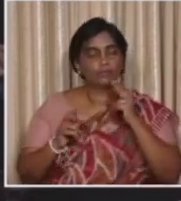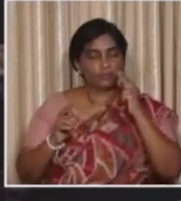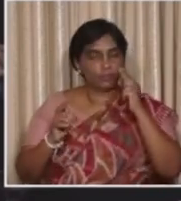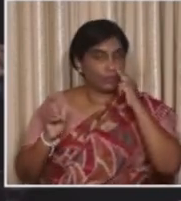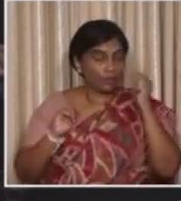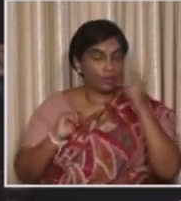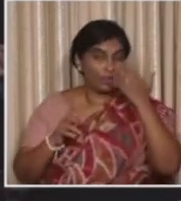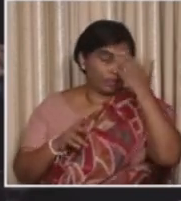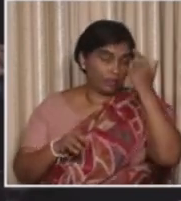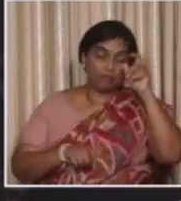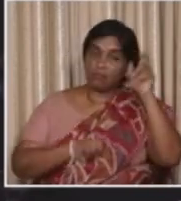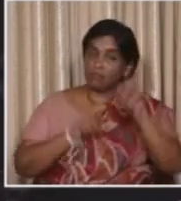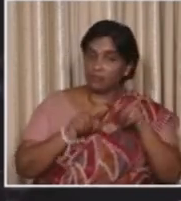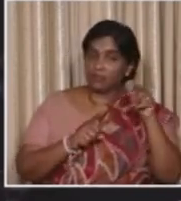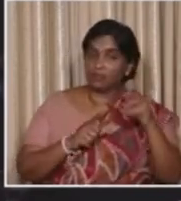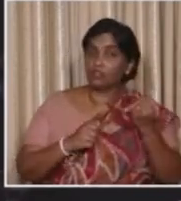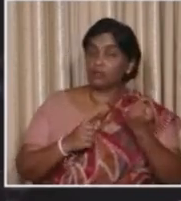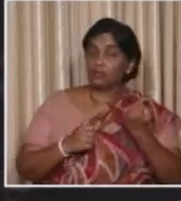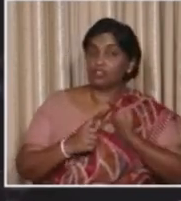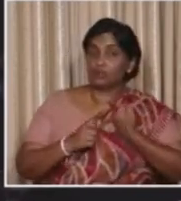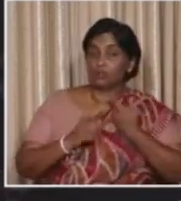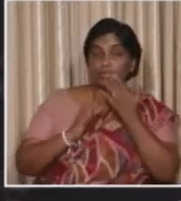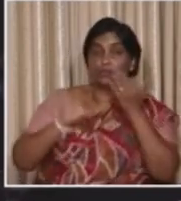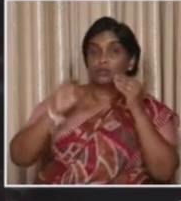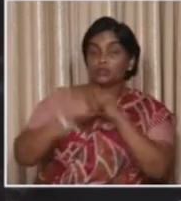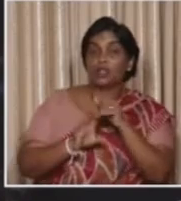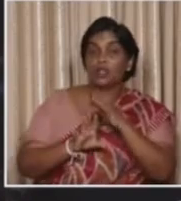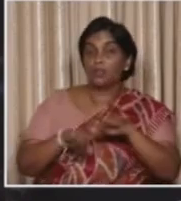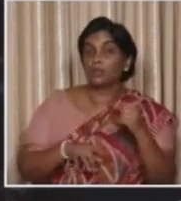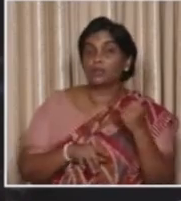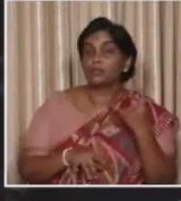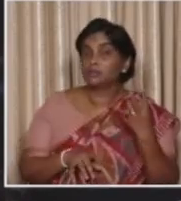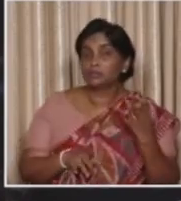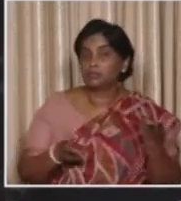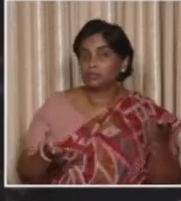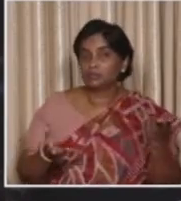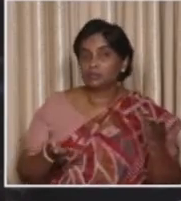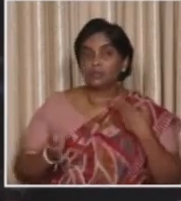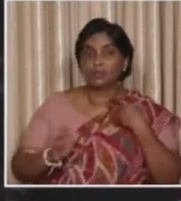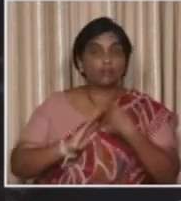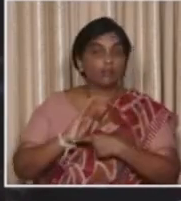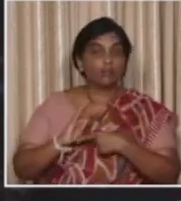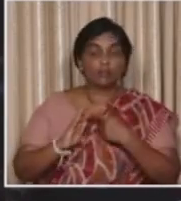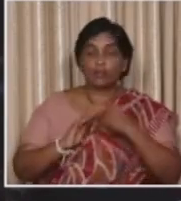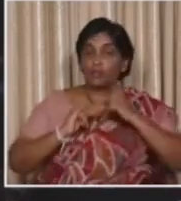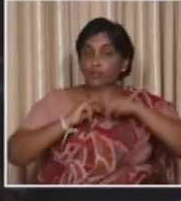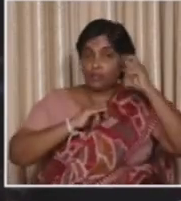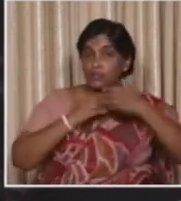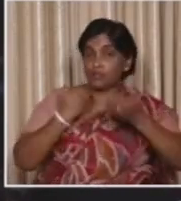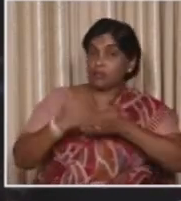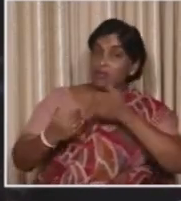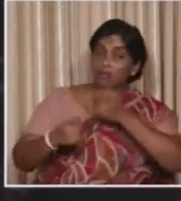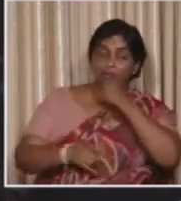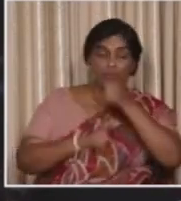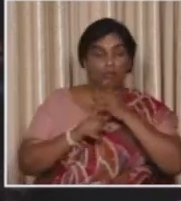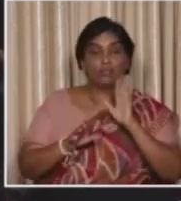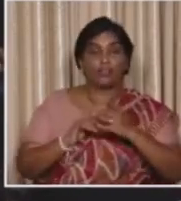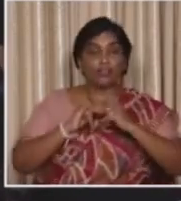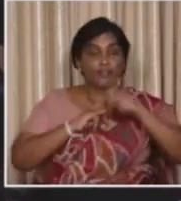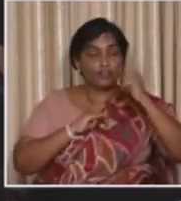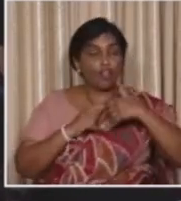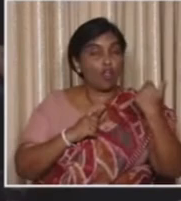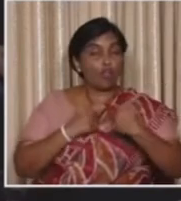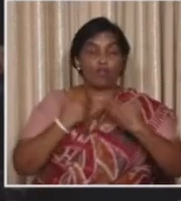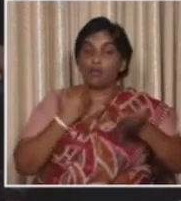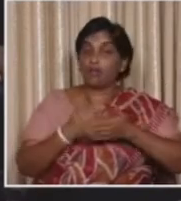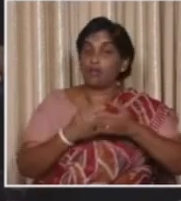කඳුකර දෙමළ ජනතාවගෙන් වෛද්‍ය විද්‍යාලට දරුවෝ කී දෙනෙක් ඇවිල්ලා තියෙනවා? අපේ ලංකාවේ විශ්වවිද්‍යාල හදන්න කතා කරනවා, විශ්වවිද්‍යාල අලුතෙන්